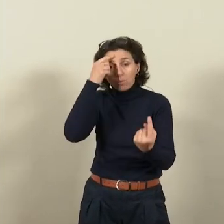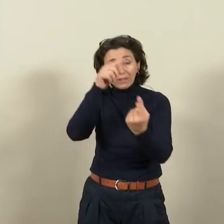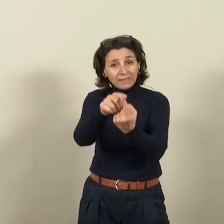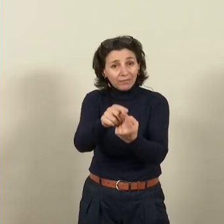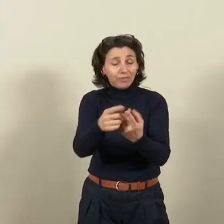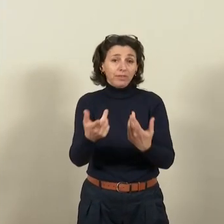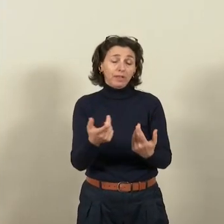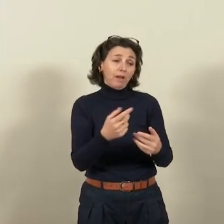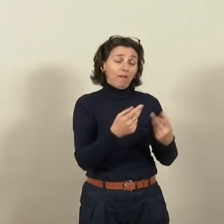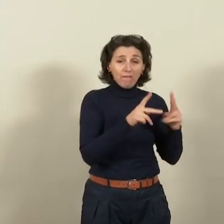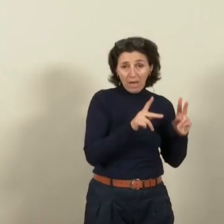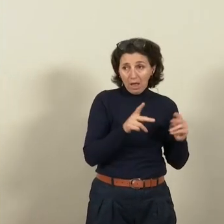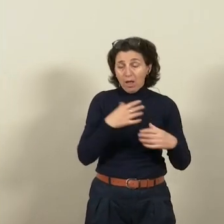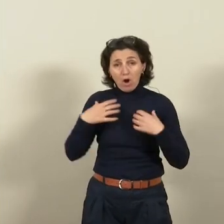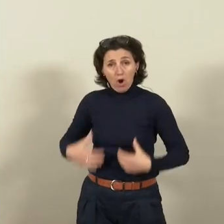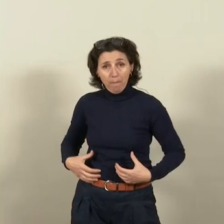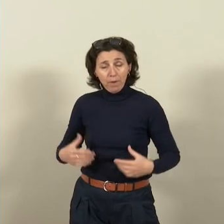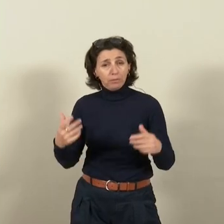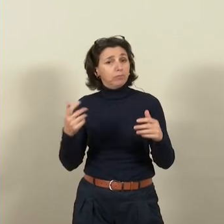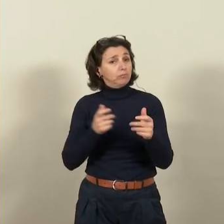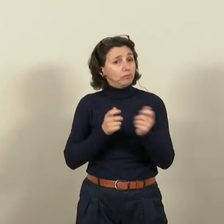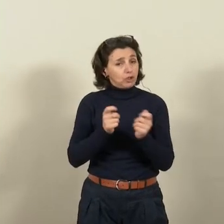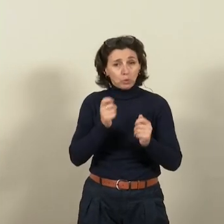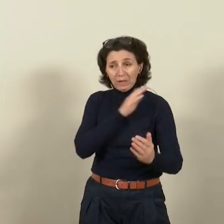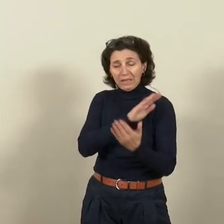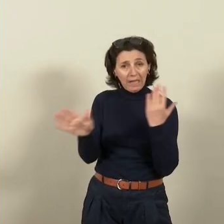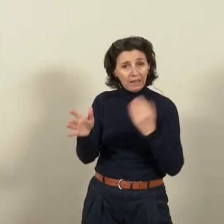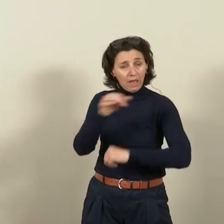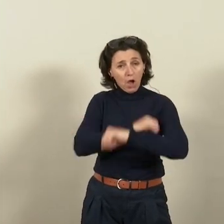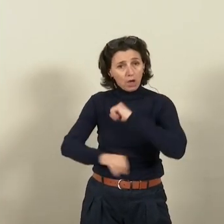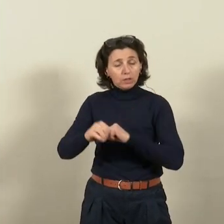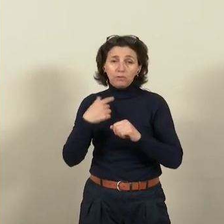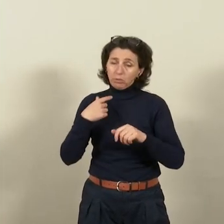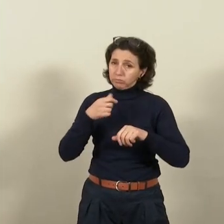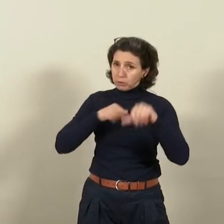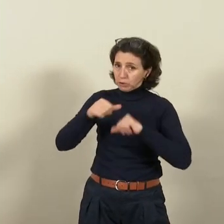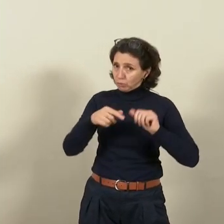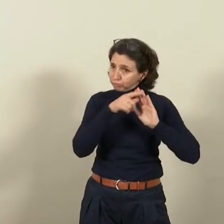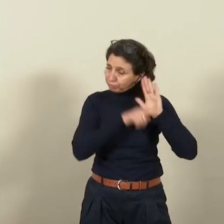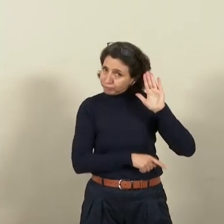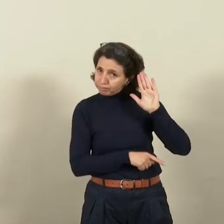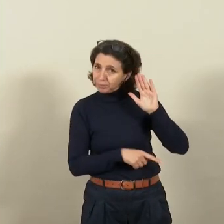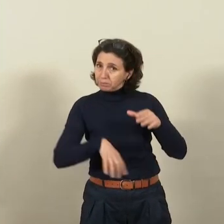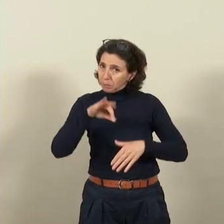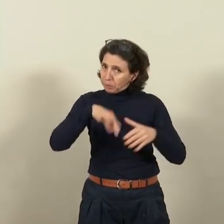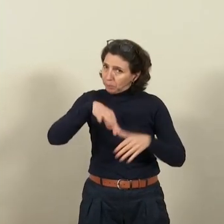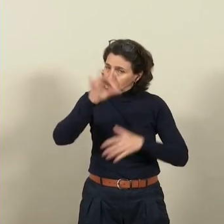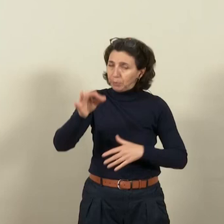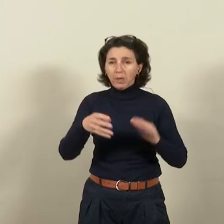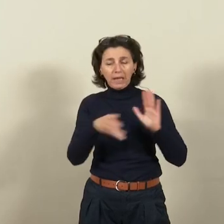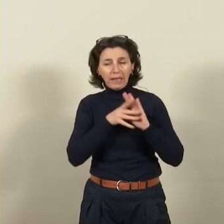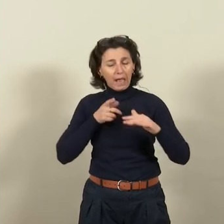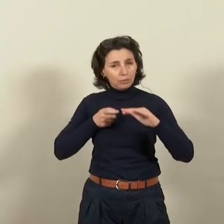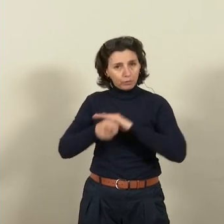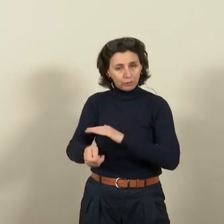clubs ce travail avait abouti à définir des conditions d'éligibilité et des critères de subvention les conditions